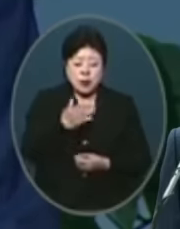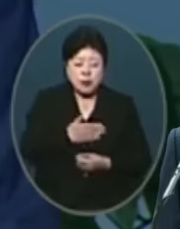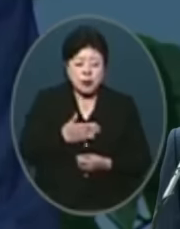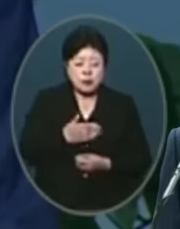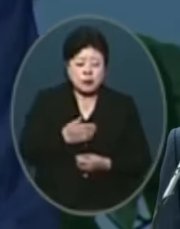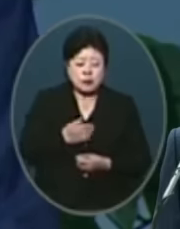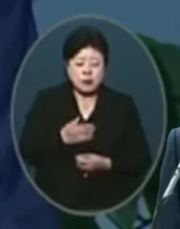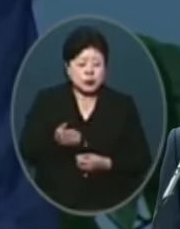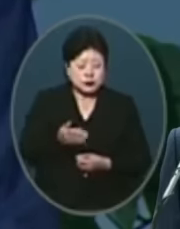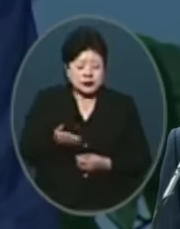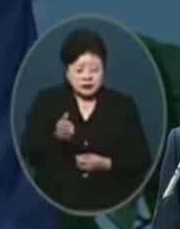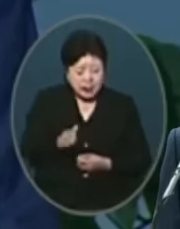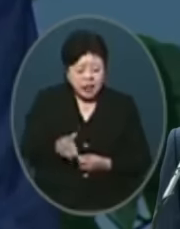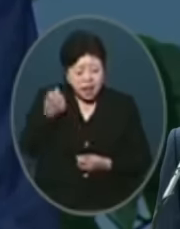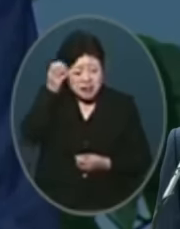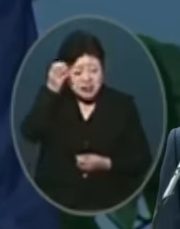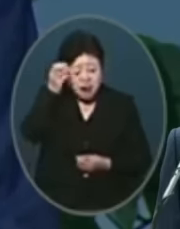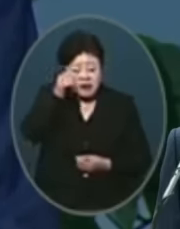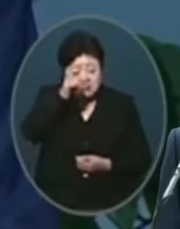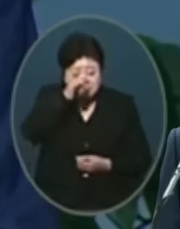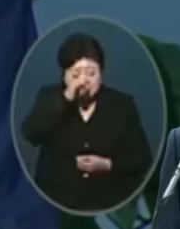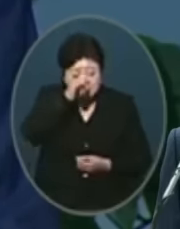몸은 가지고 있지 않지만 영은